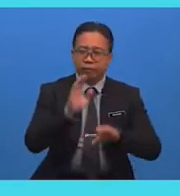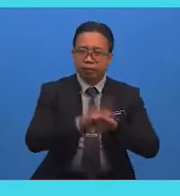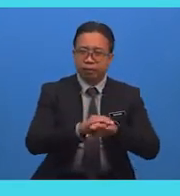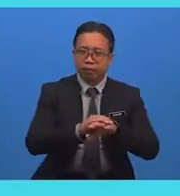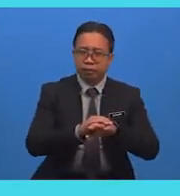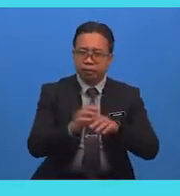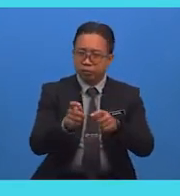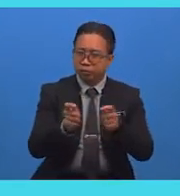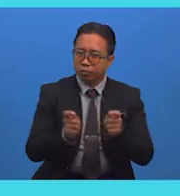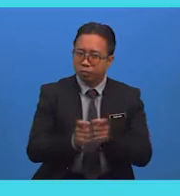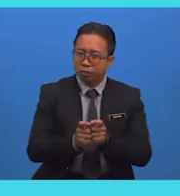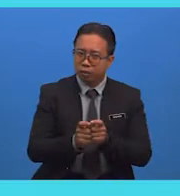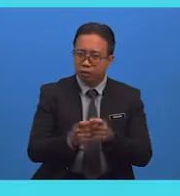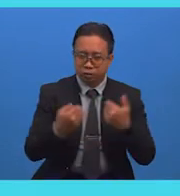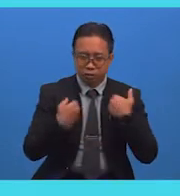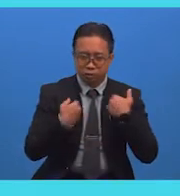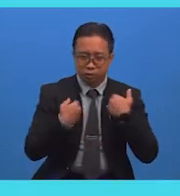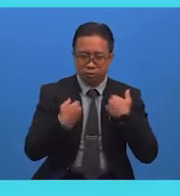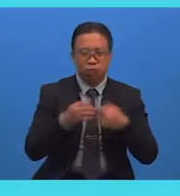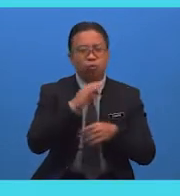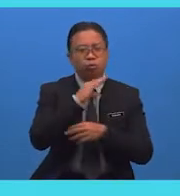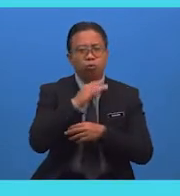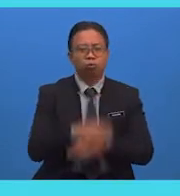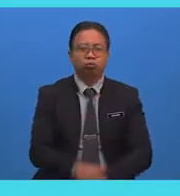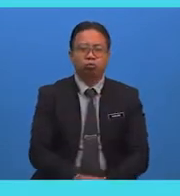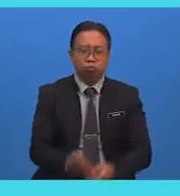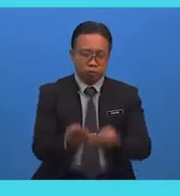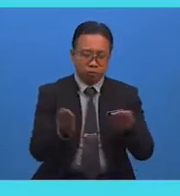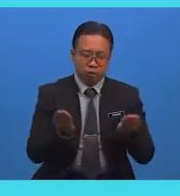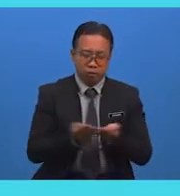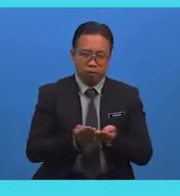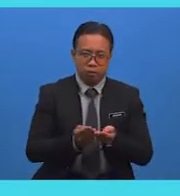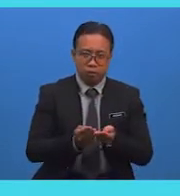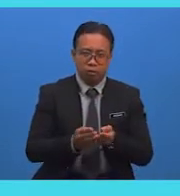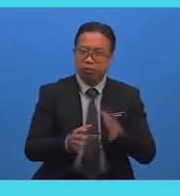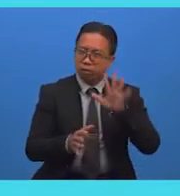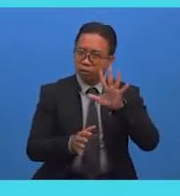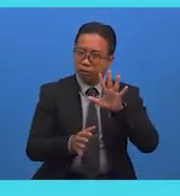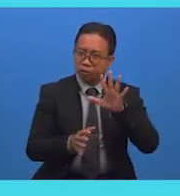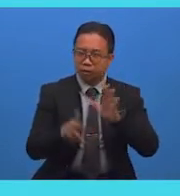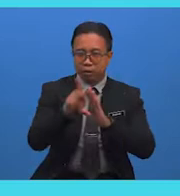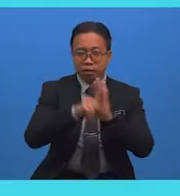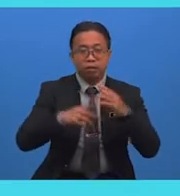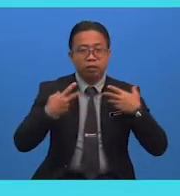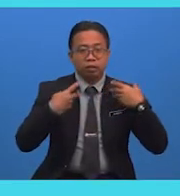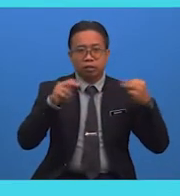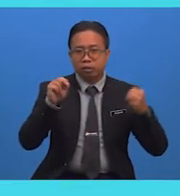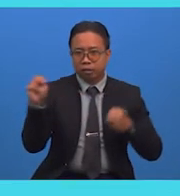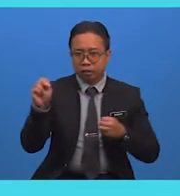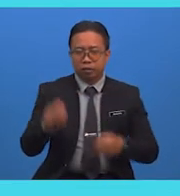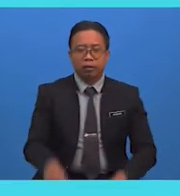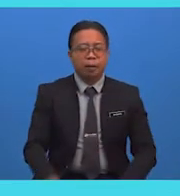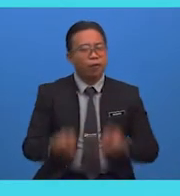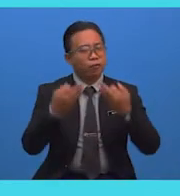lantai atau di dalam bekas yang tercemar. Kelima adalah aspek kesihatan. Makanan yang halal